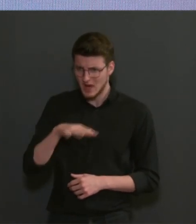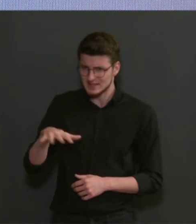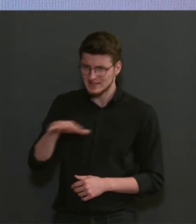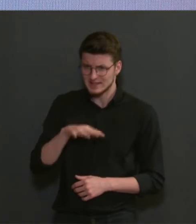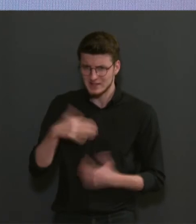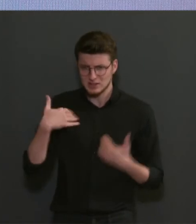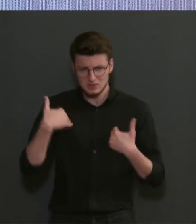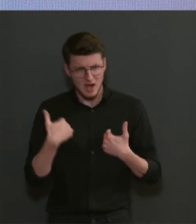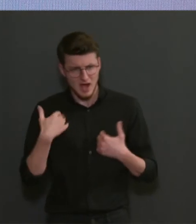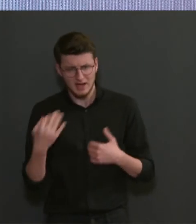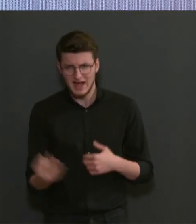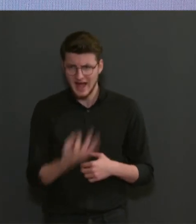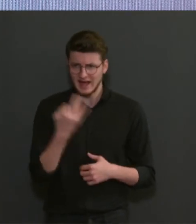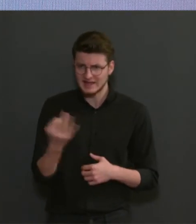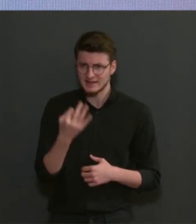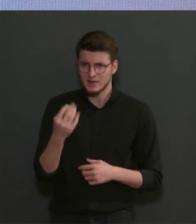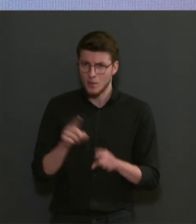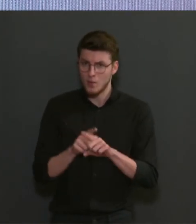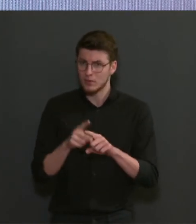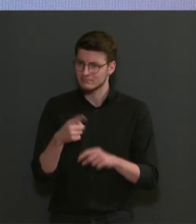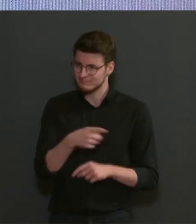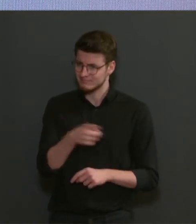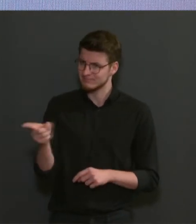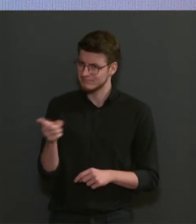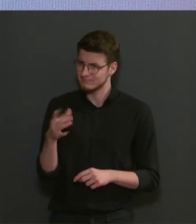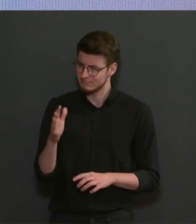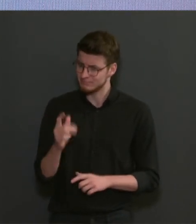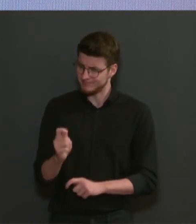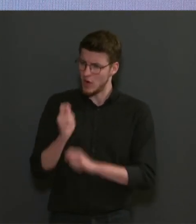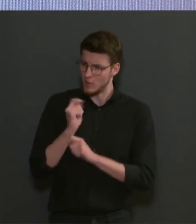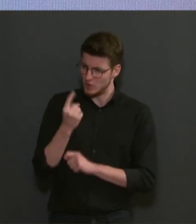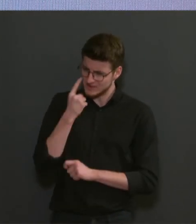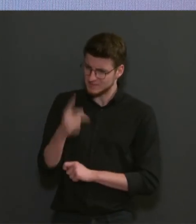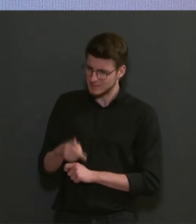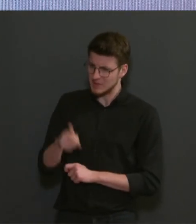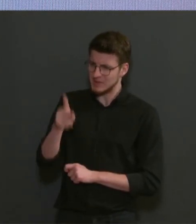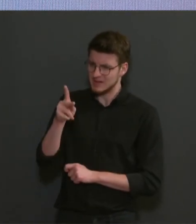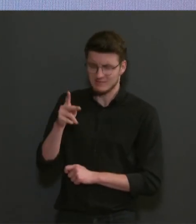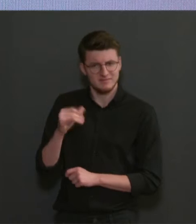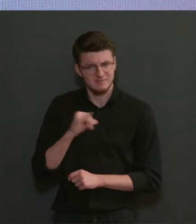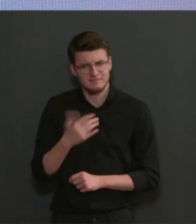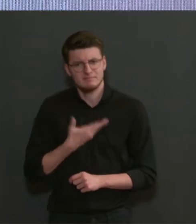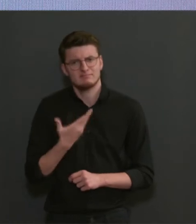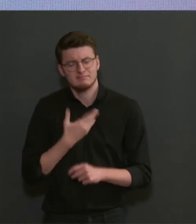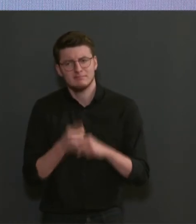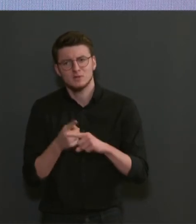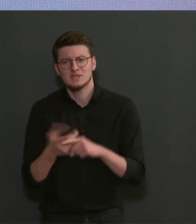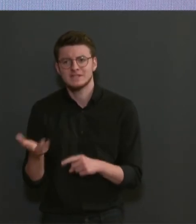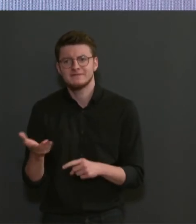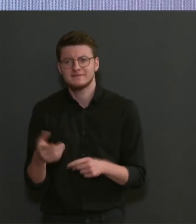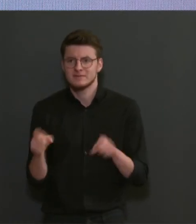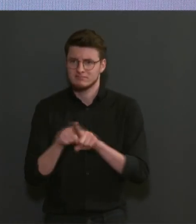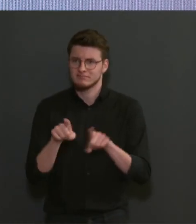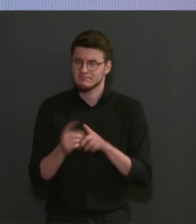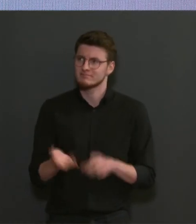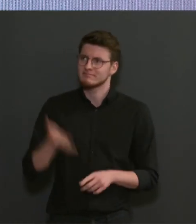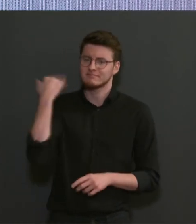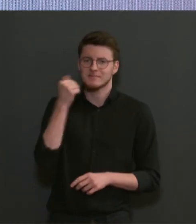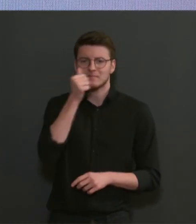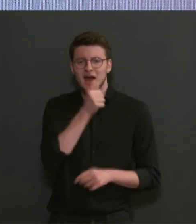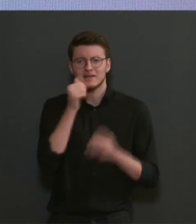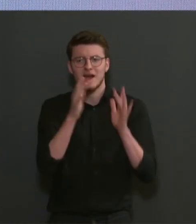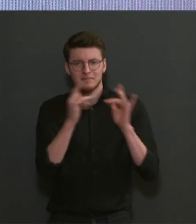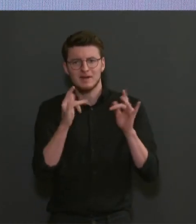hun verantwoordelijkheid ook opnemen. Net zoals tijdens de periode maart-april zoeken mensen naar een veilige manier om